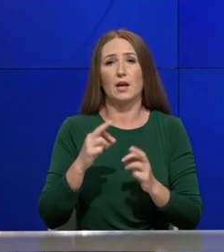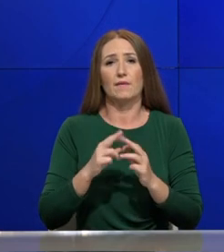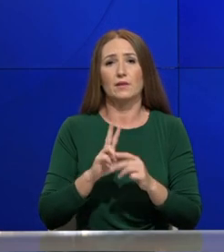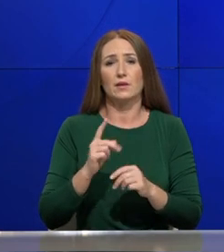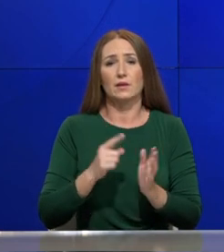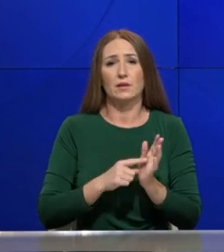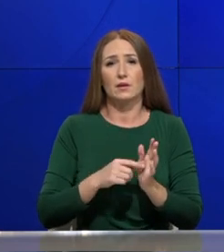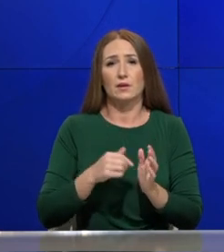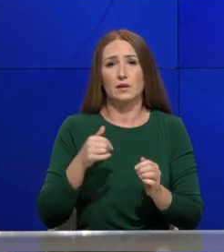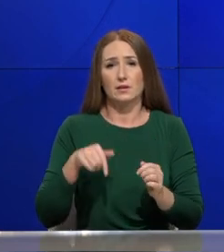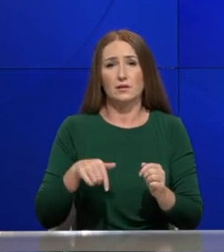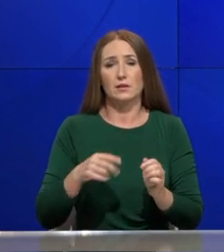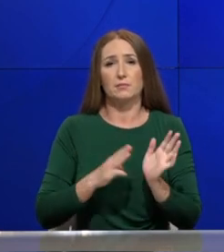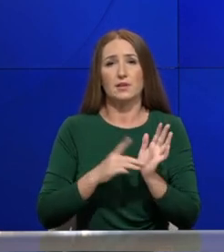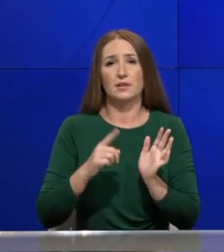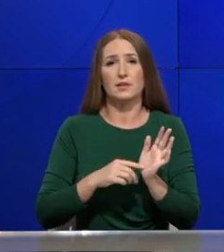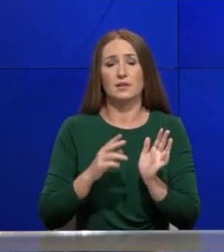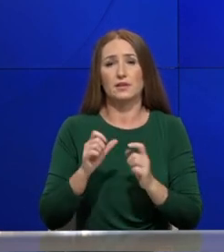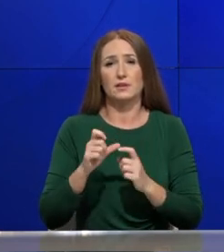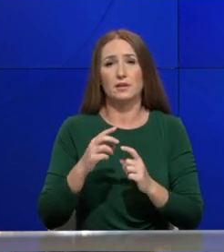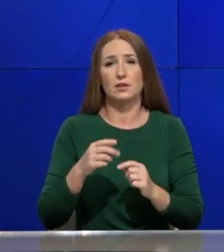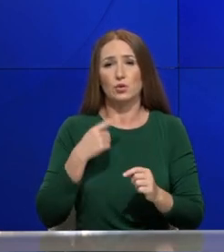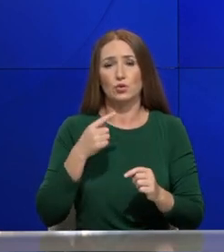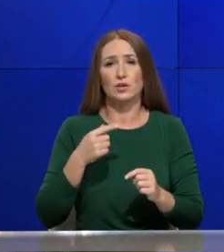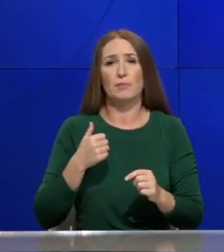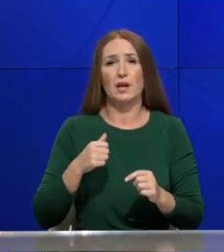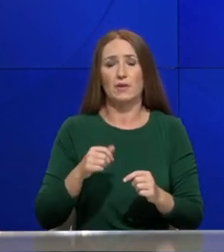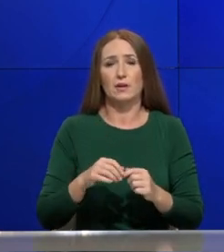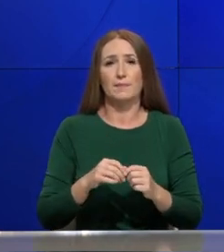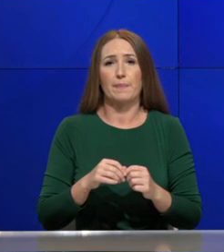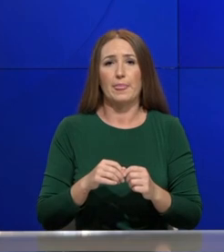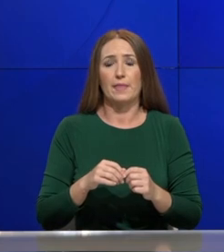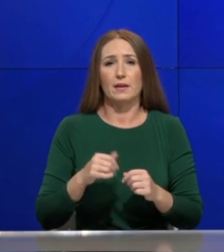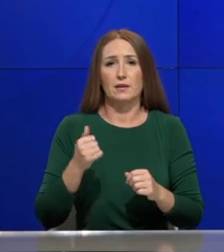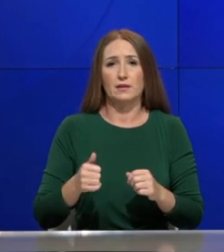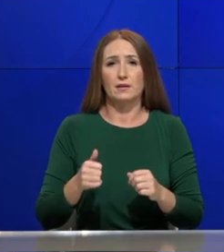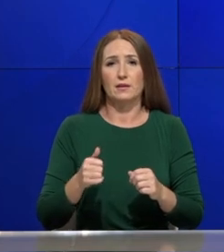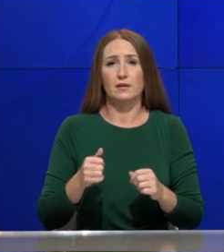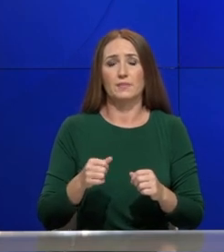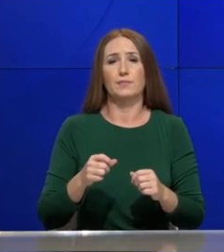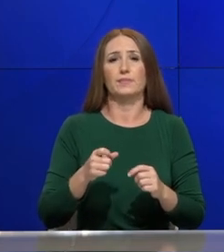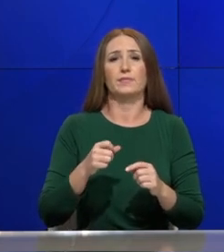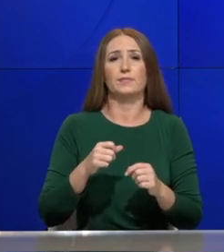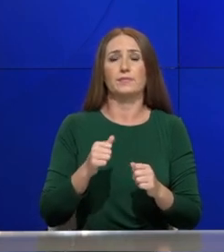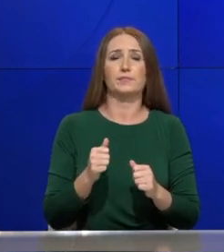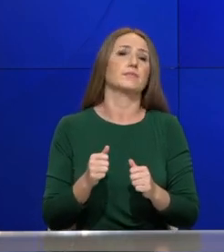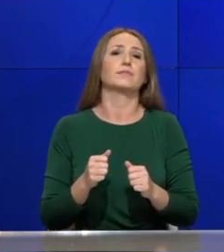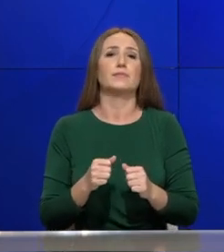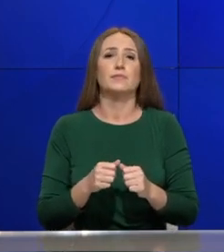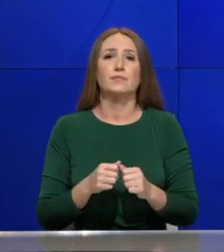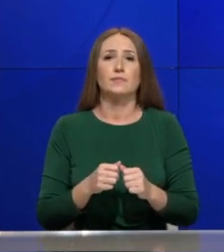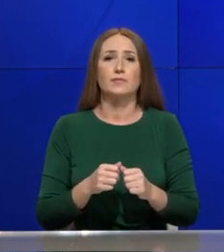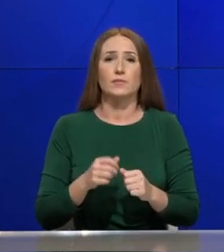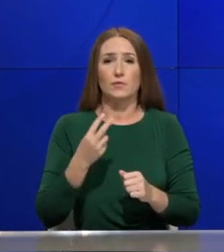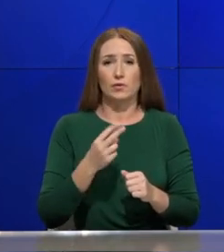za ljudska prava i izbjeglice Bosne i Hercegovine, dok sam u prethodnom mandatu bio savjetnik federalne ministrice okoliša i turizma.